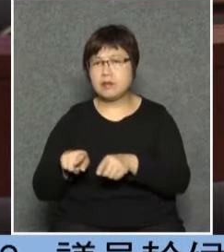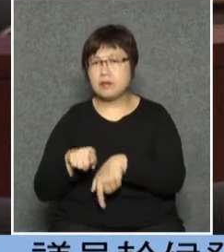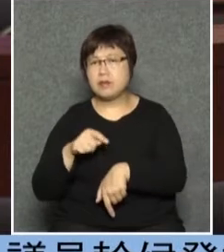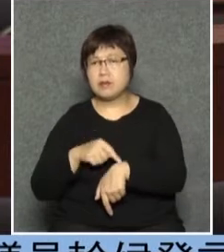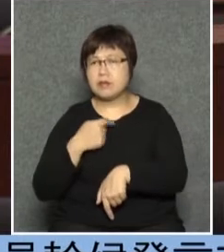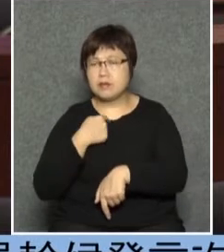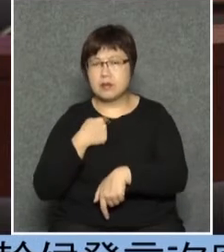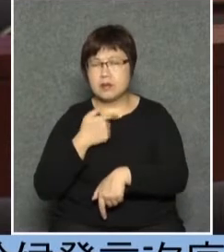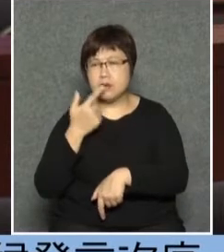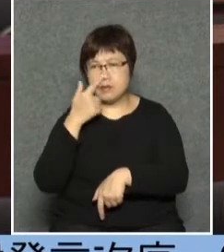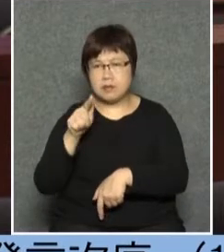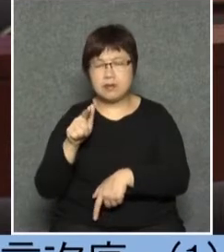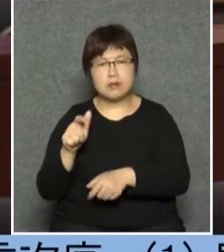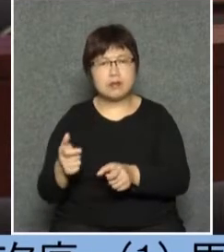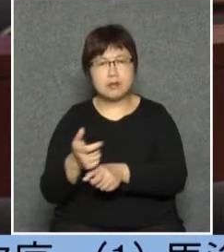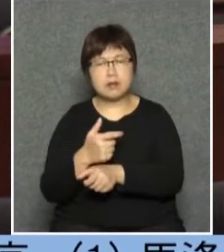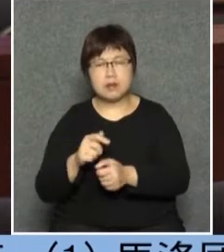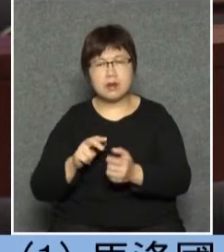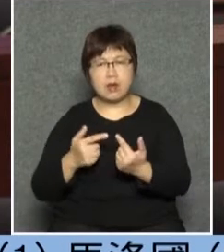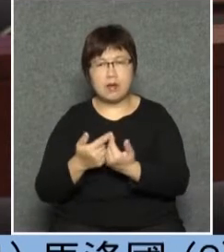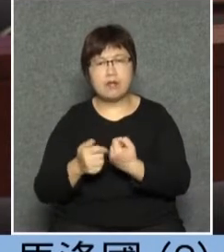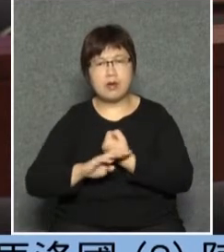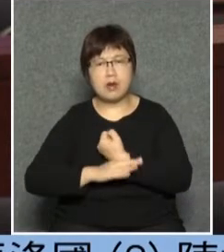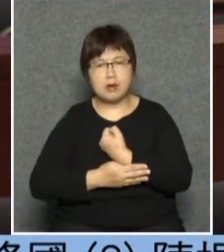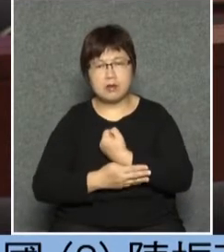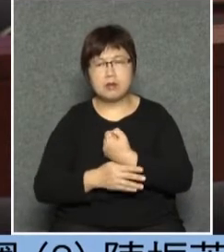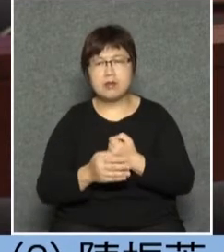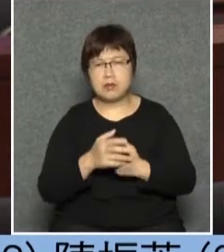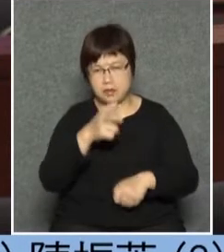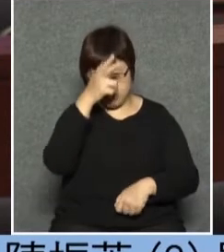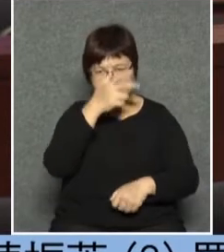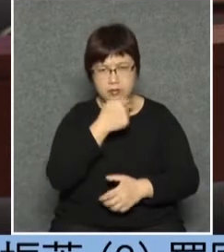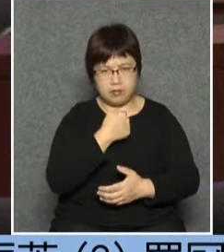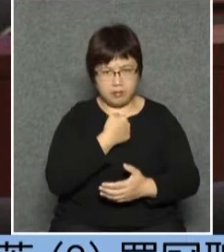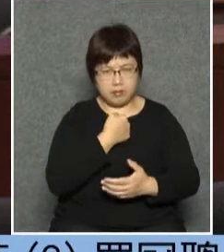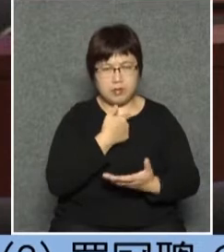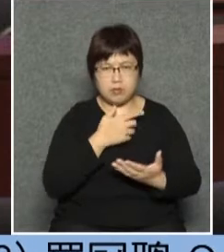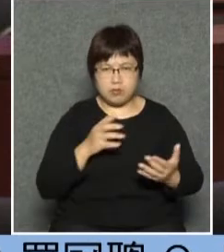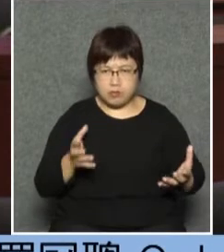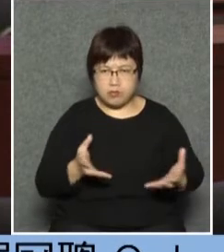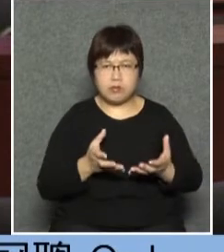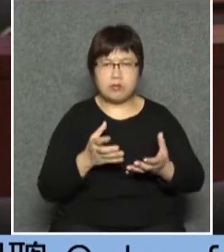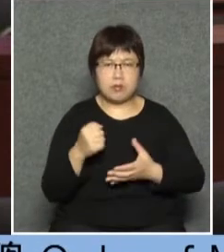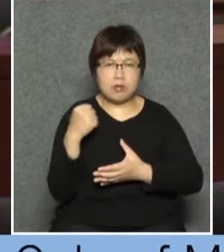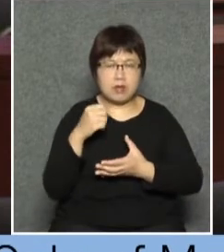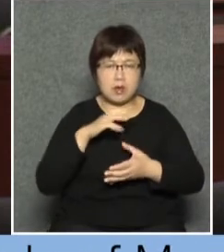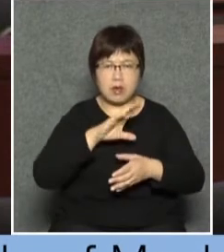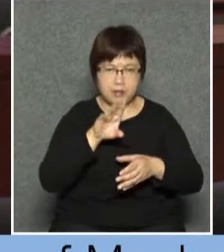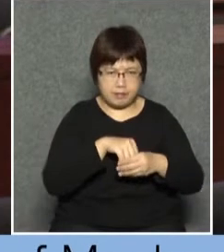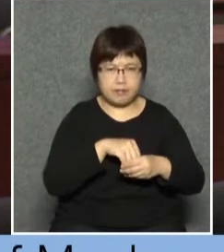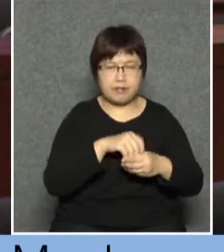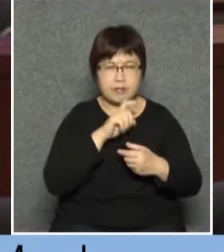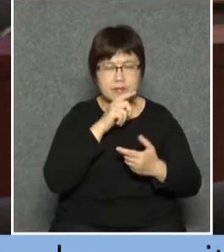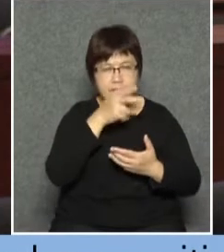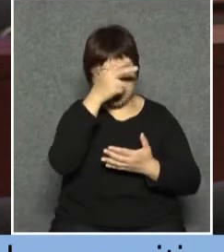都要令新的业务合法化。政府是有需要大力整合理顺政策，将一些